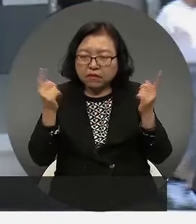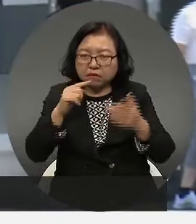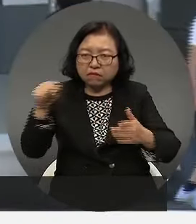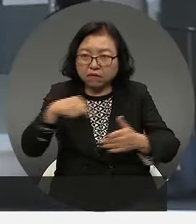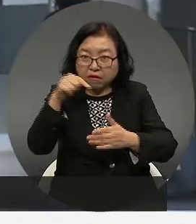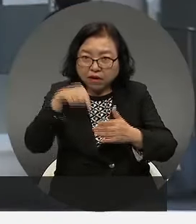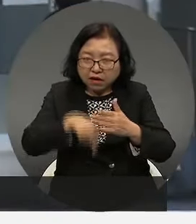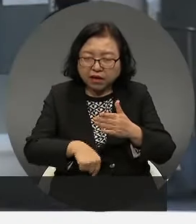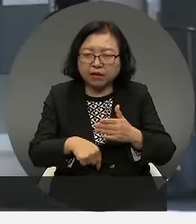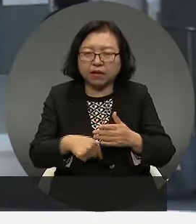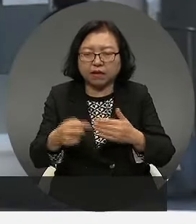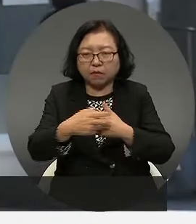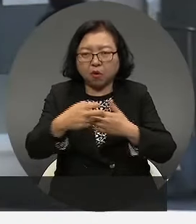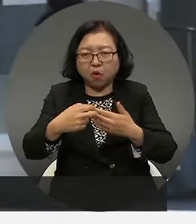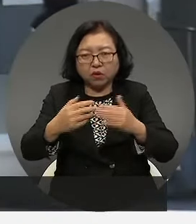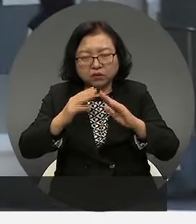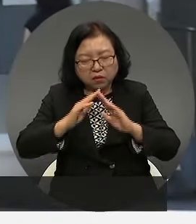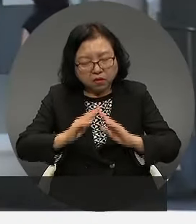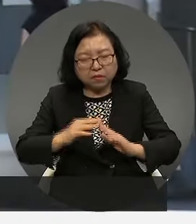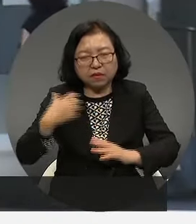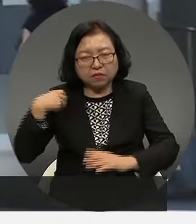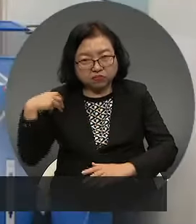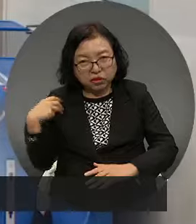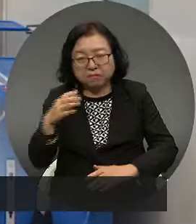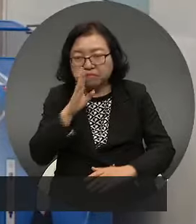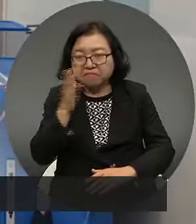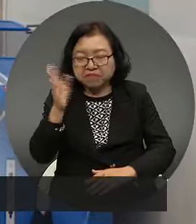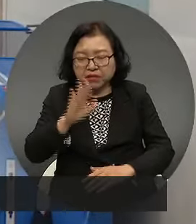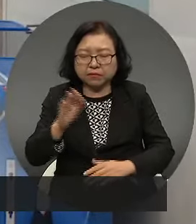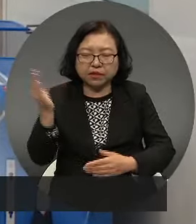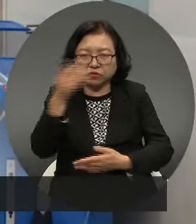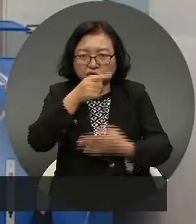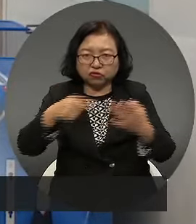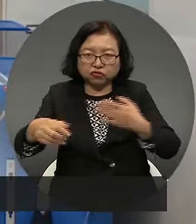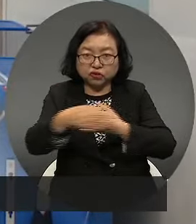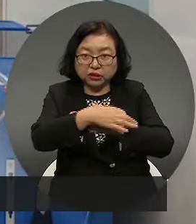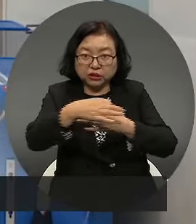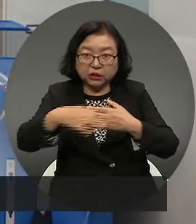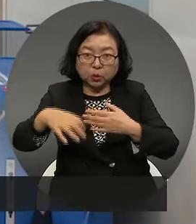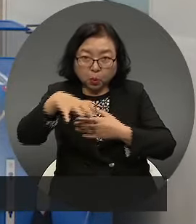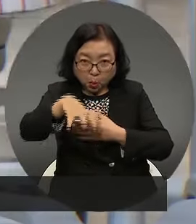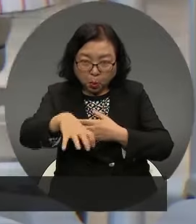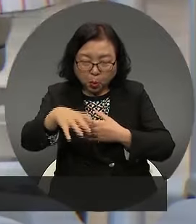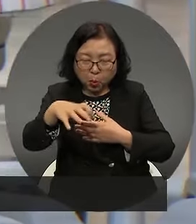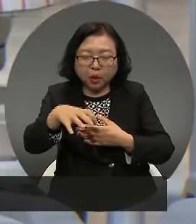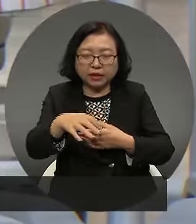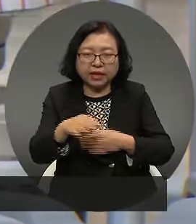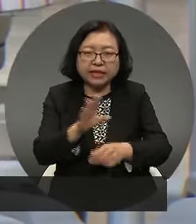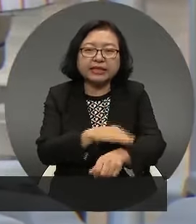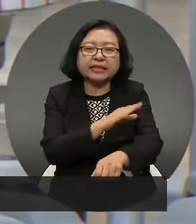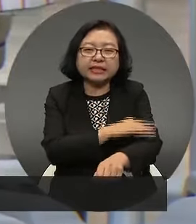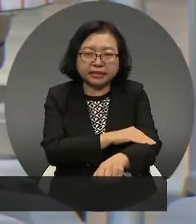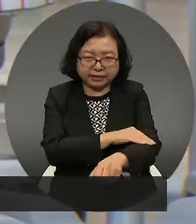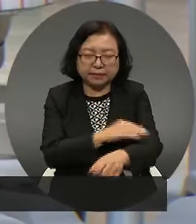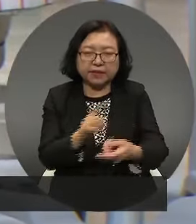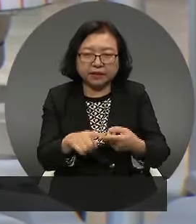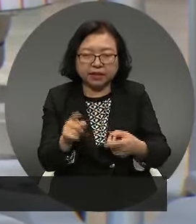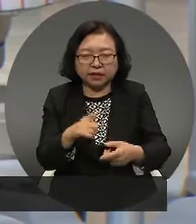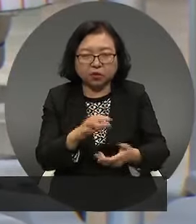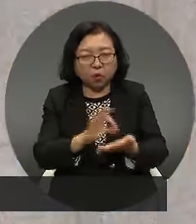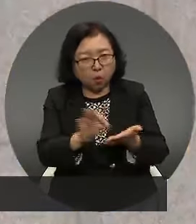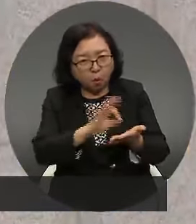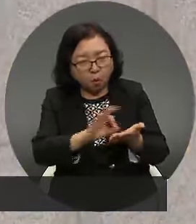만드는데 부담을 느끼고 있지만 청주의료원의 임상 기능으로 해결할 수 있다며 이미 논의한 바가 있음도